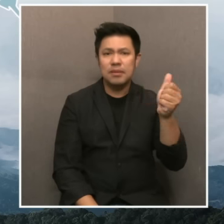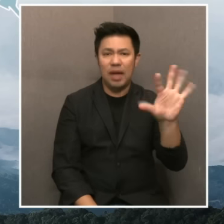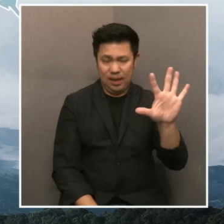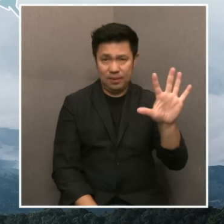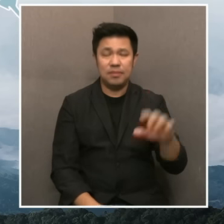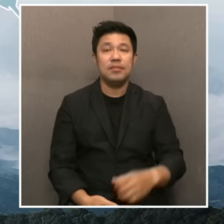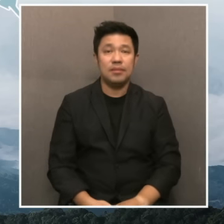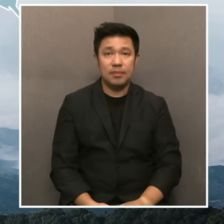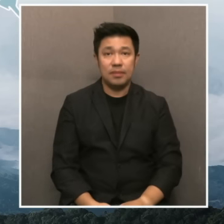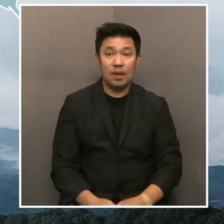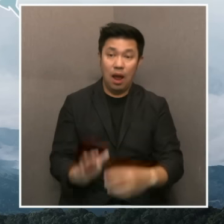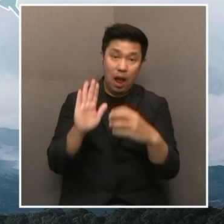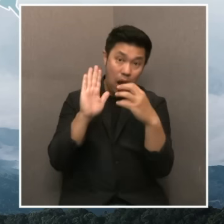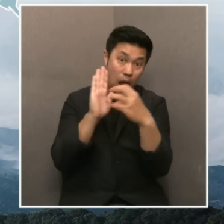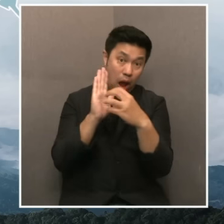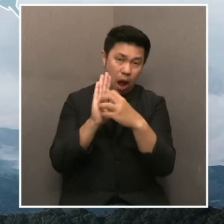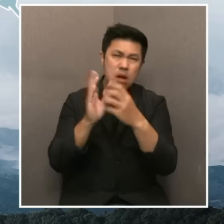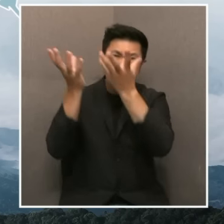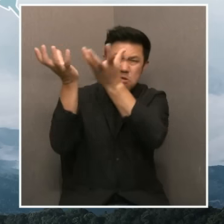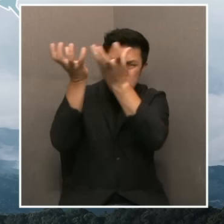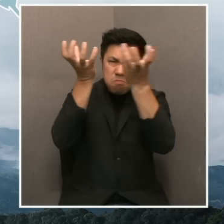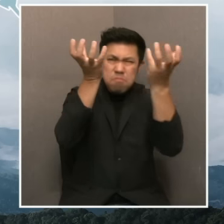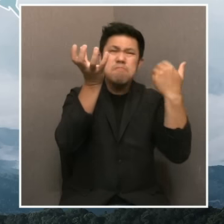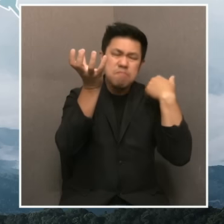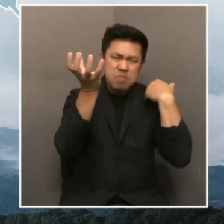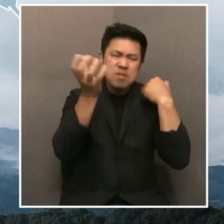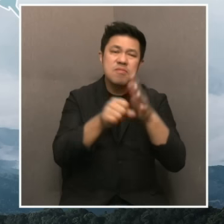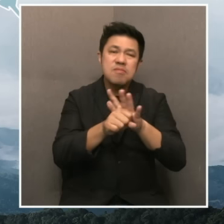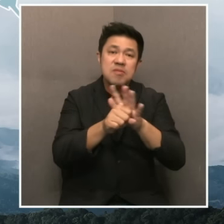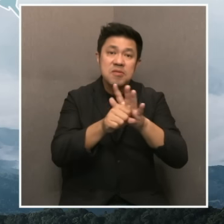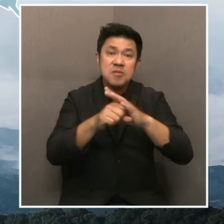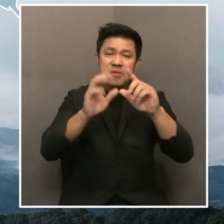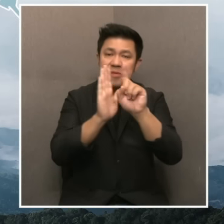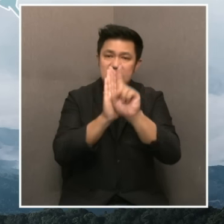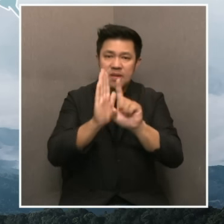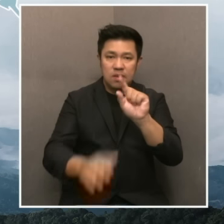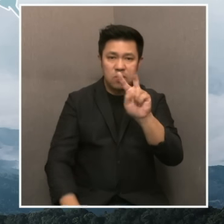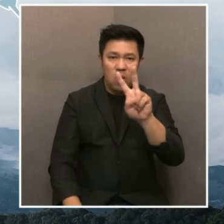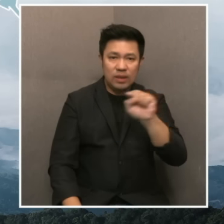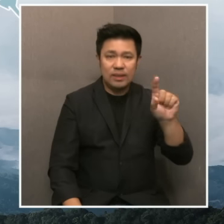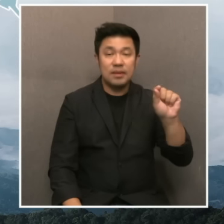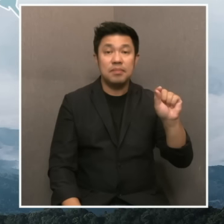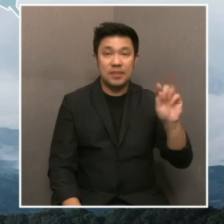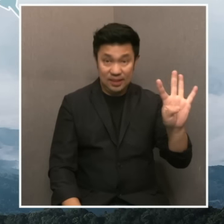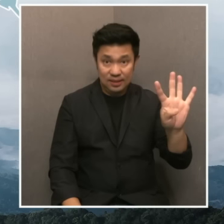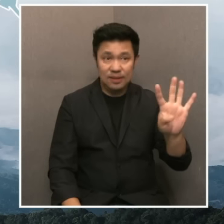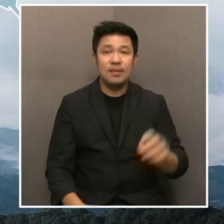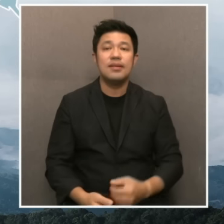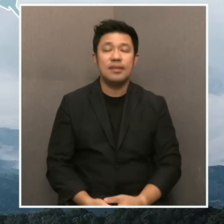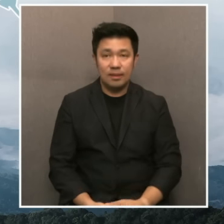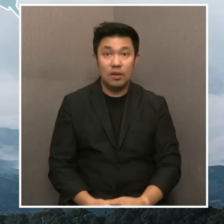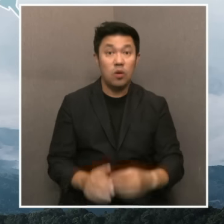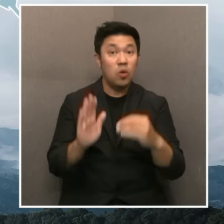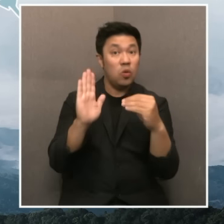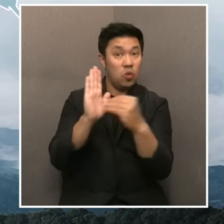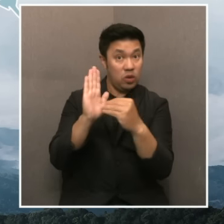Celsiusภาคลางก็มีเมกบางส่นอุ่นภาพูมณต่ำ สุด 22-24 Ontario Celsiusก